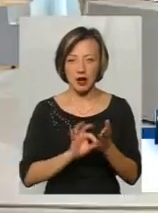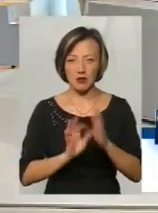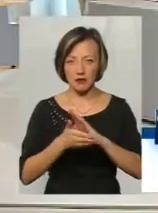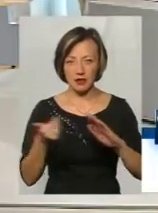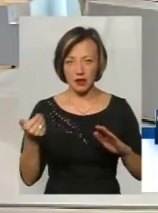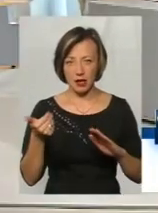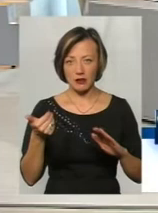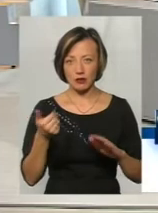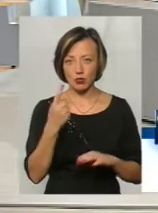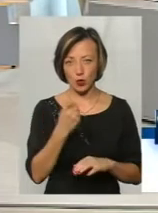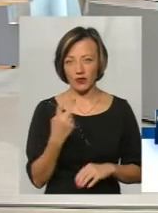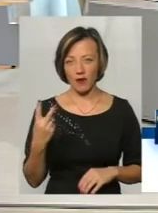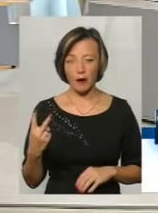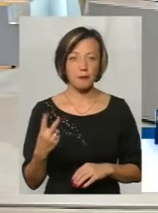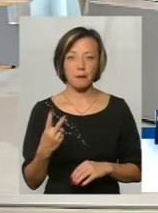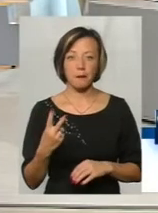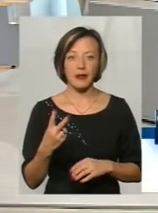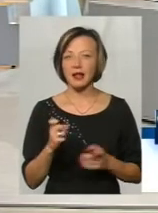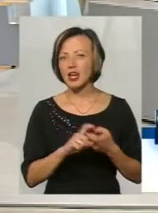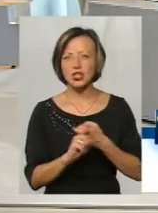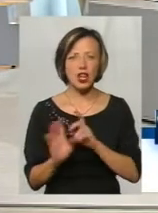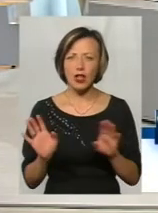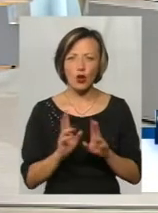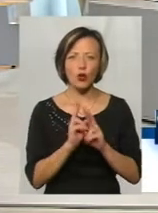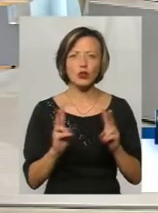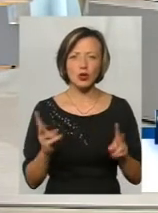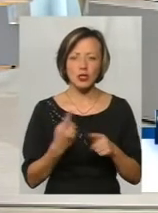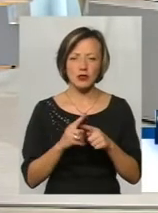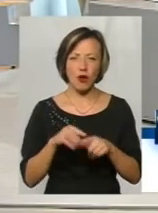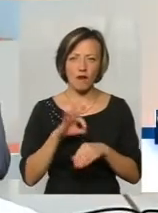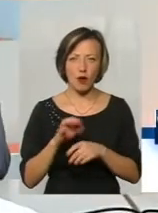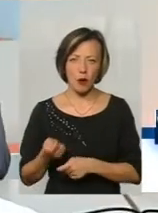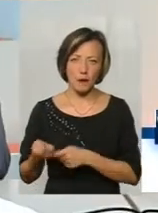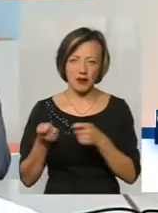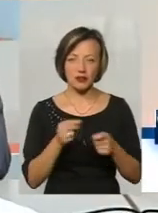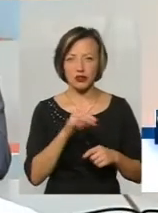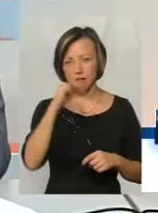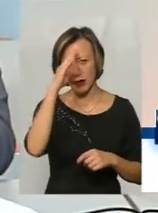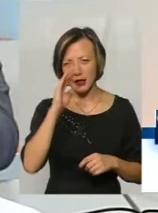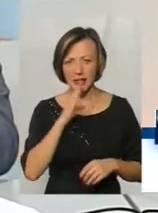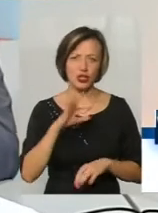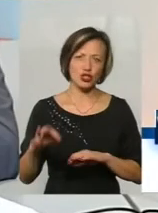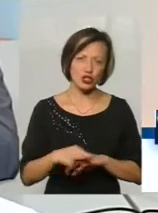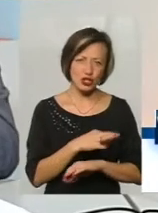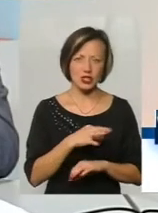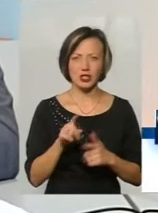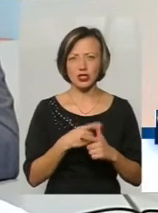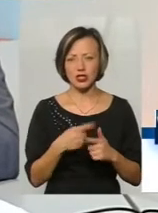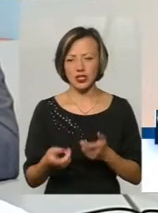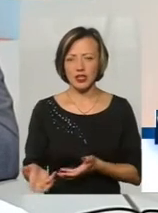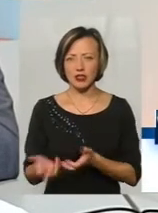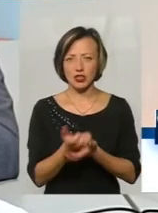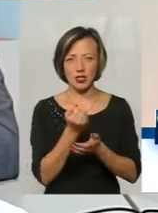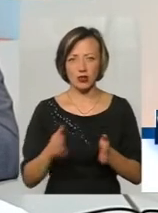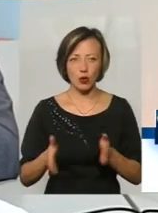визивають 102, вони незалежно від того, хто цього хворого привів. Чи батьки, чи жінка, чи люди підібрали на